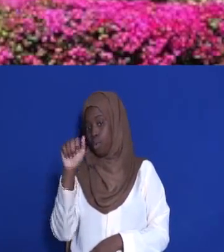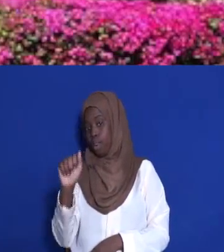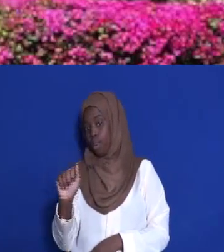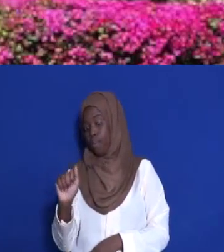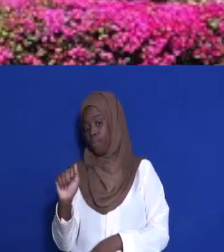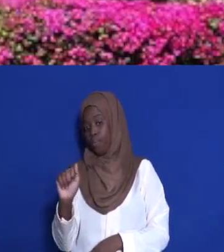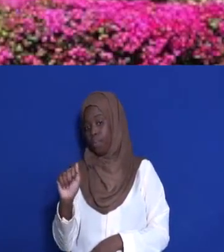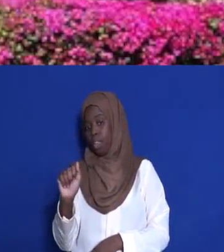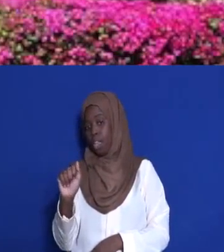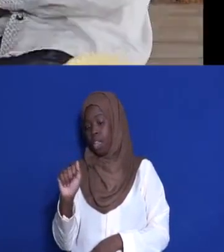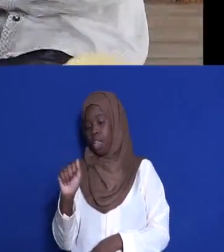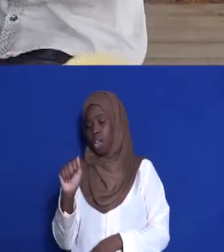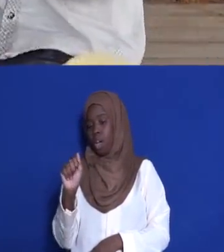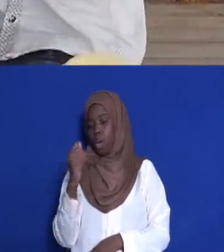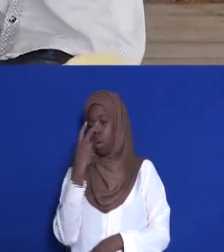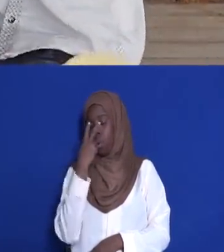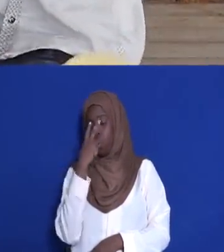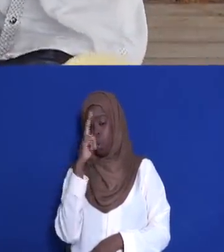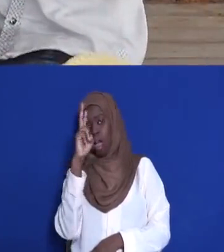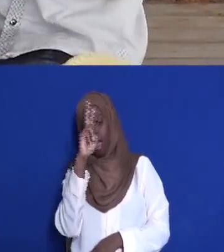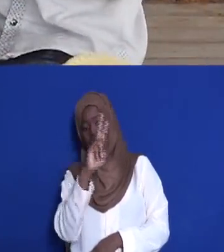Hebu watazameni watoto wenzenu.